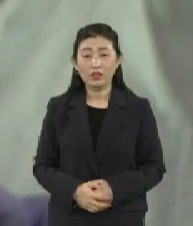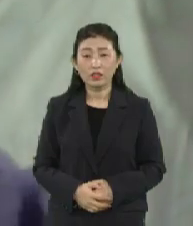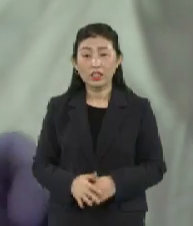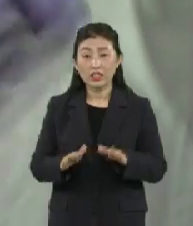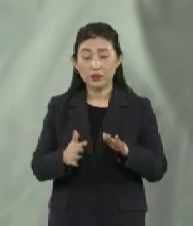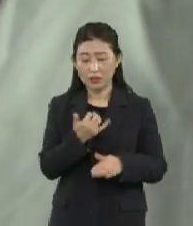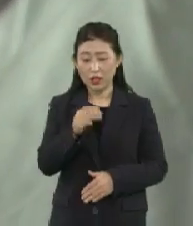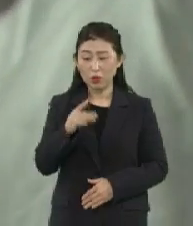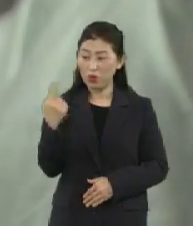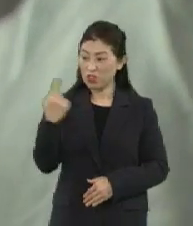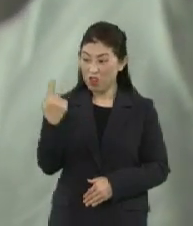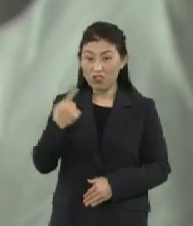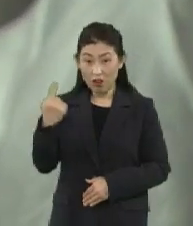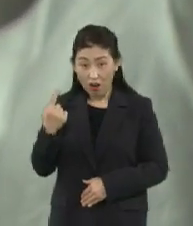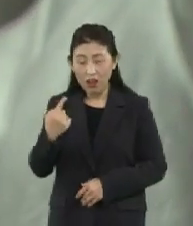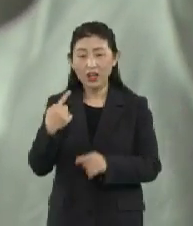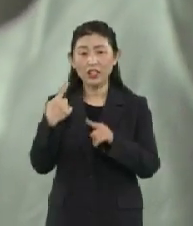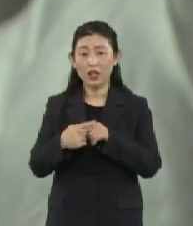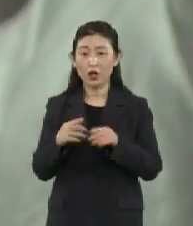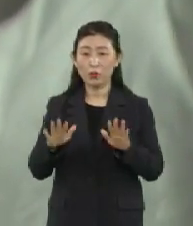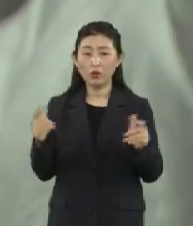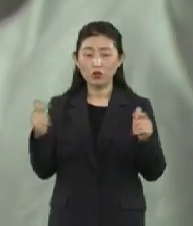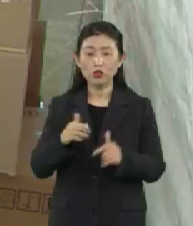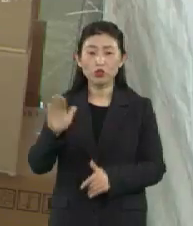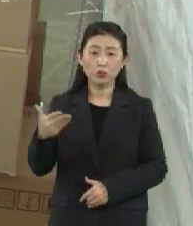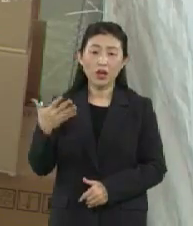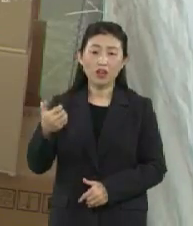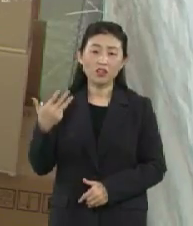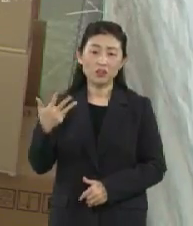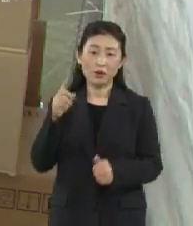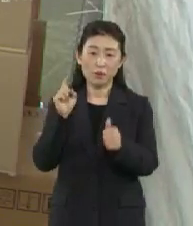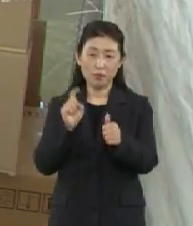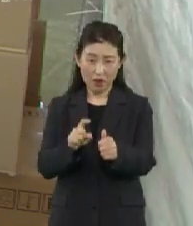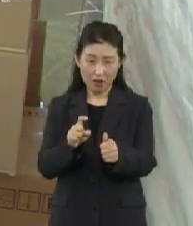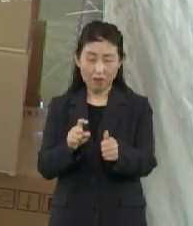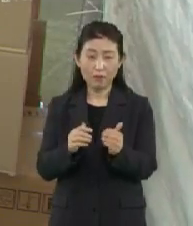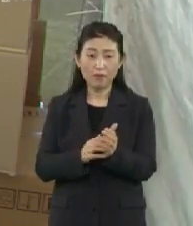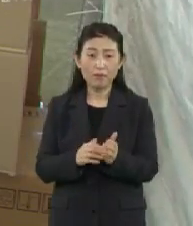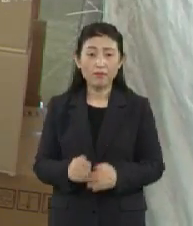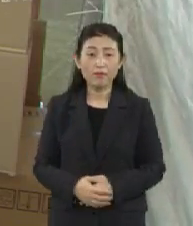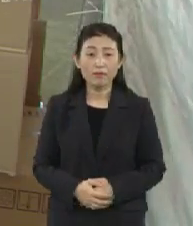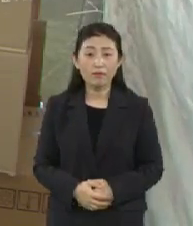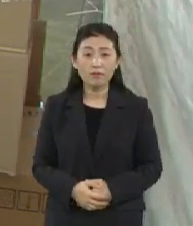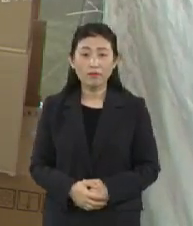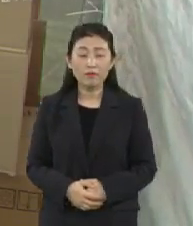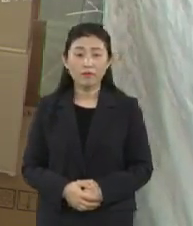들을 넘어섰던 재종 에서는 9배나 은 8명이 확진 되며 확산 3가 다소 주춤 했읍니다